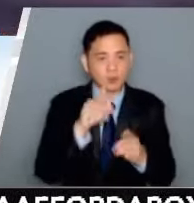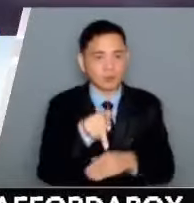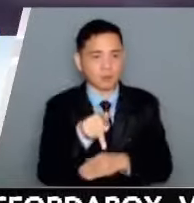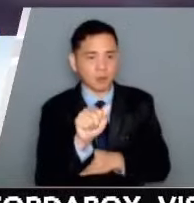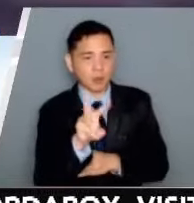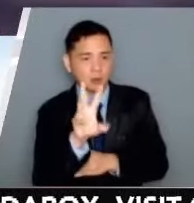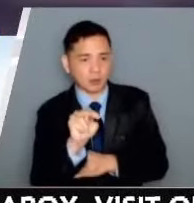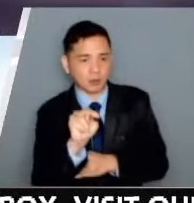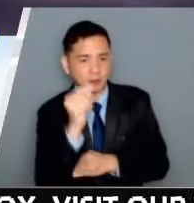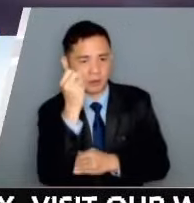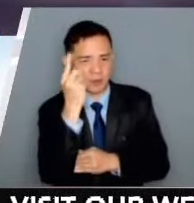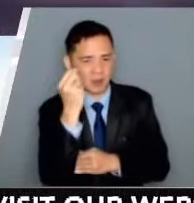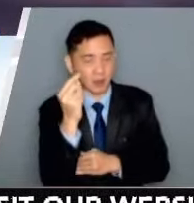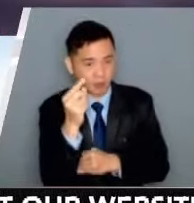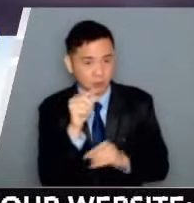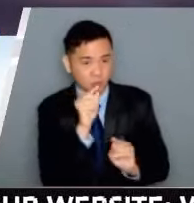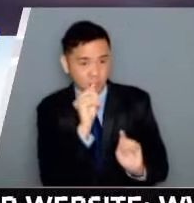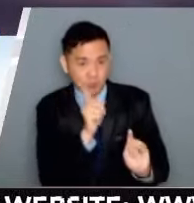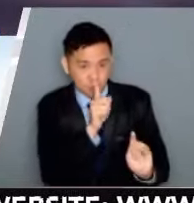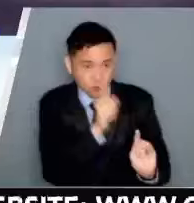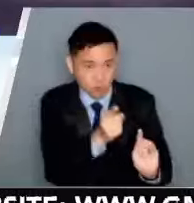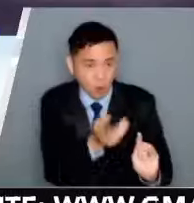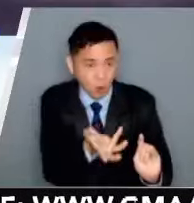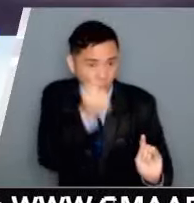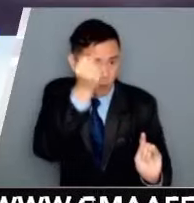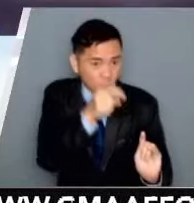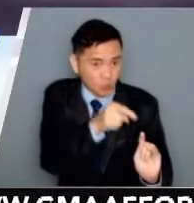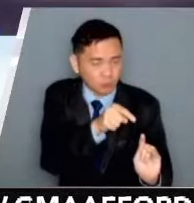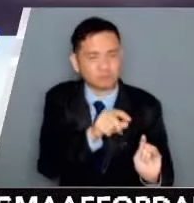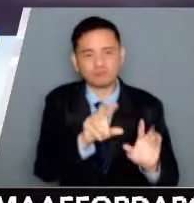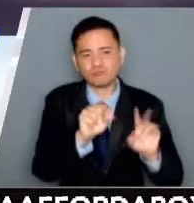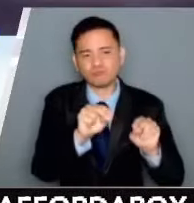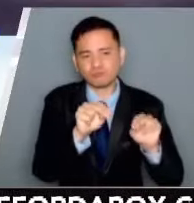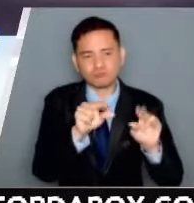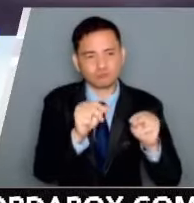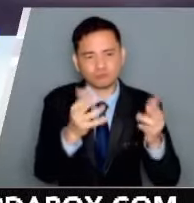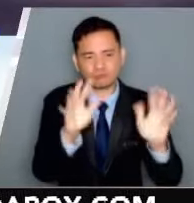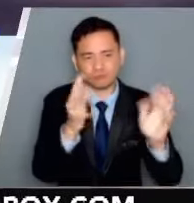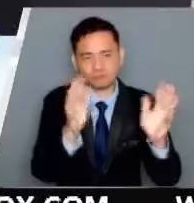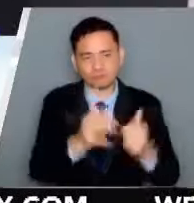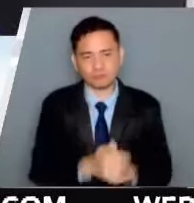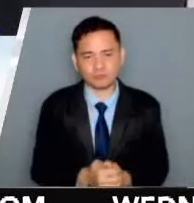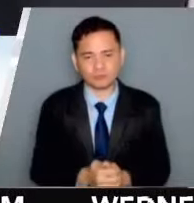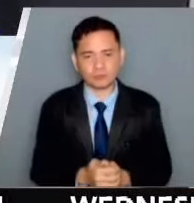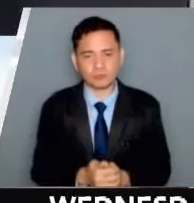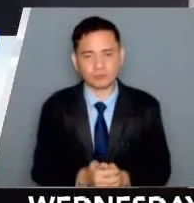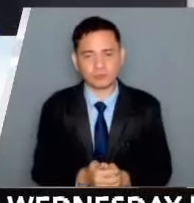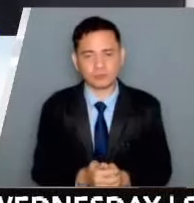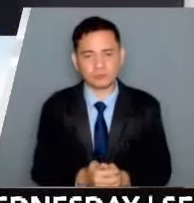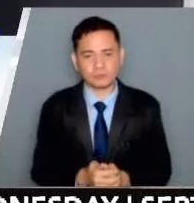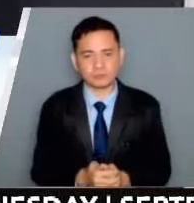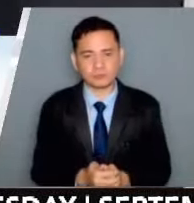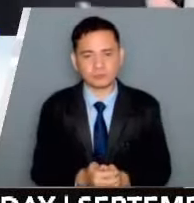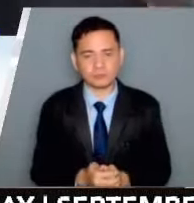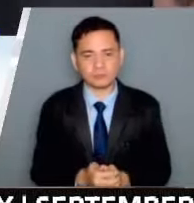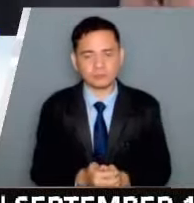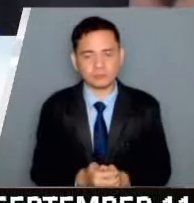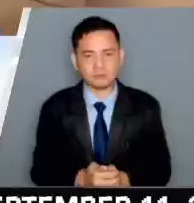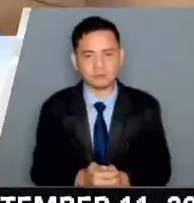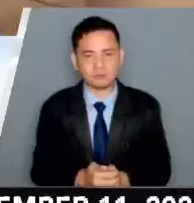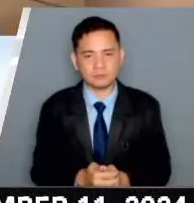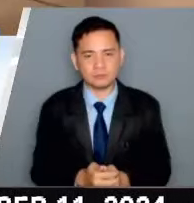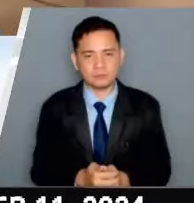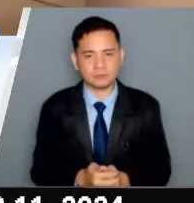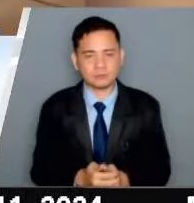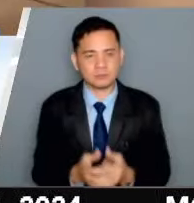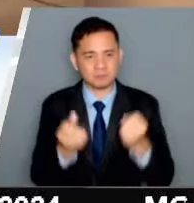property hanggang ah bibigyan sila ng ah ng ah interest Ayon sa pulisya ilang beses isinanla ng